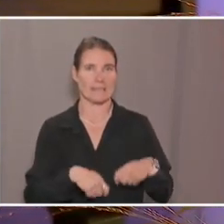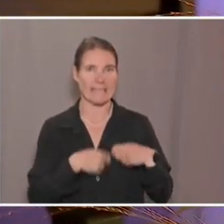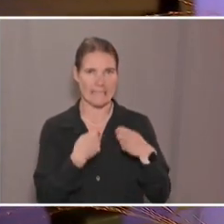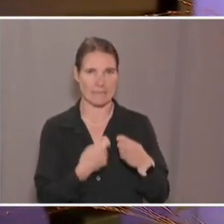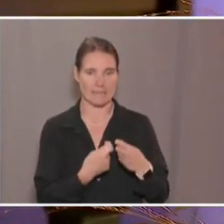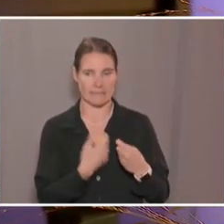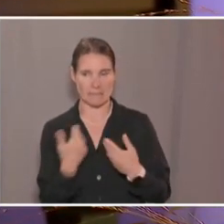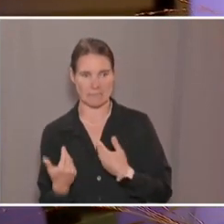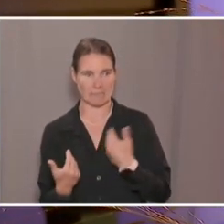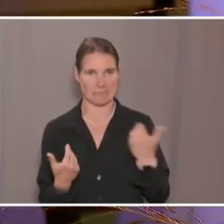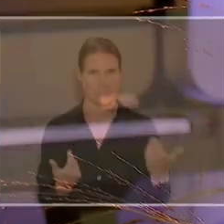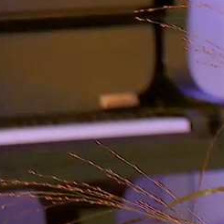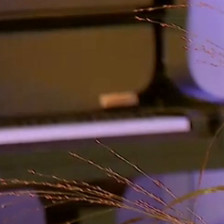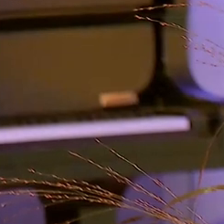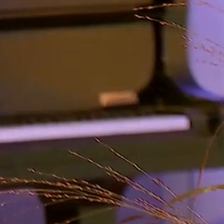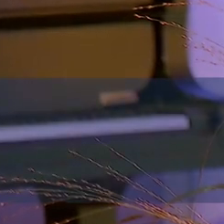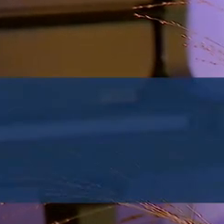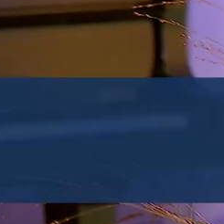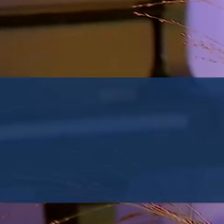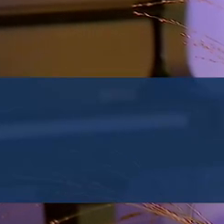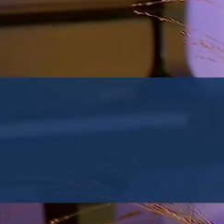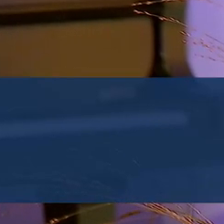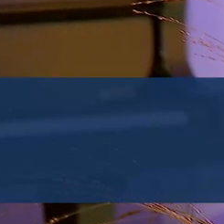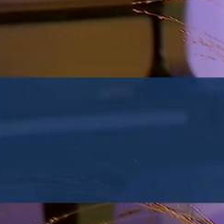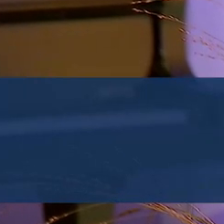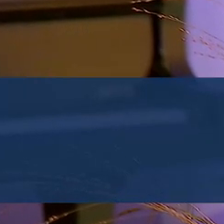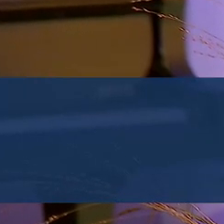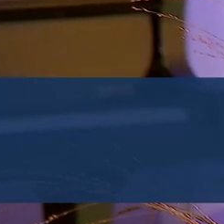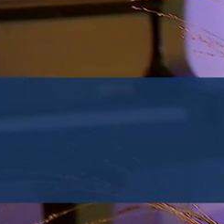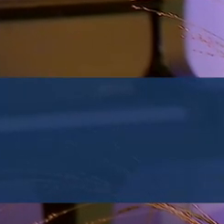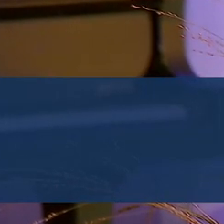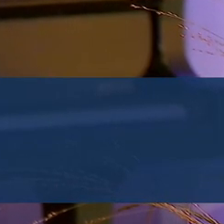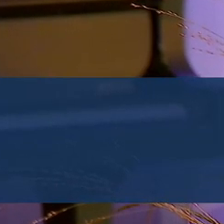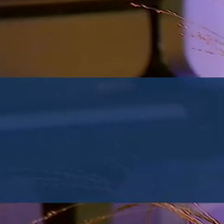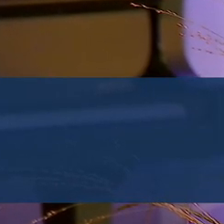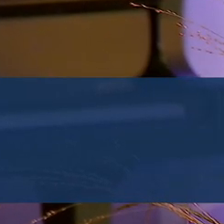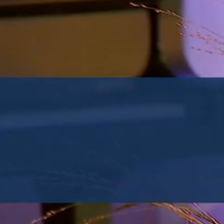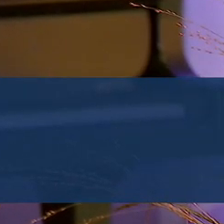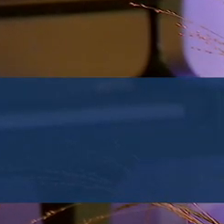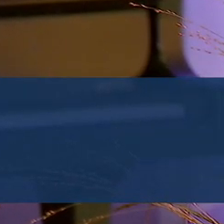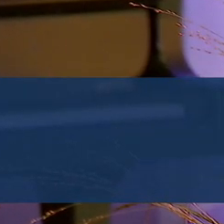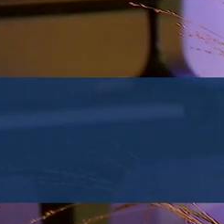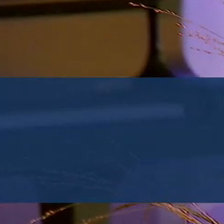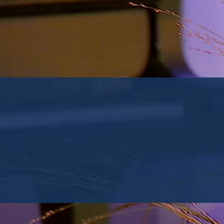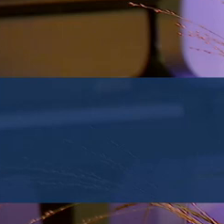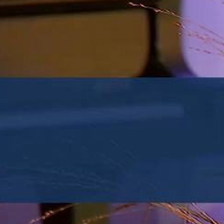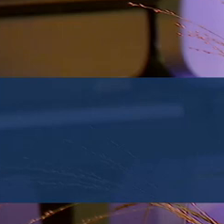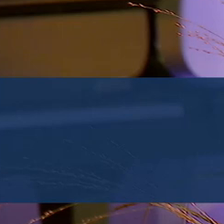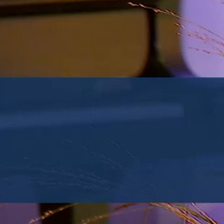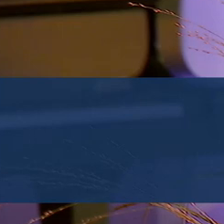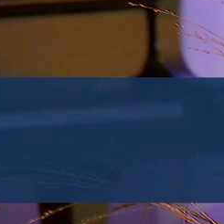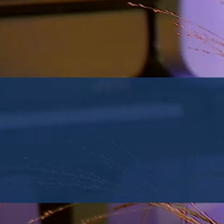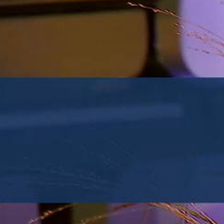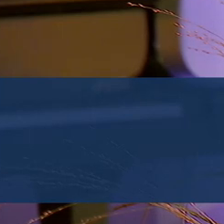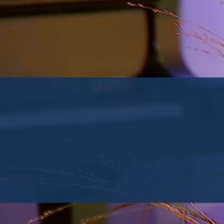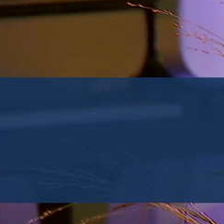ambivalent, wie auch dein Resümee war, lieber Uwe. Blütenweiß war unsere Weste nicht, natürlich nicht. Aber auch nicht